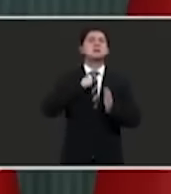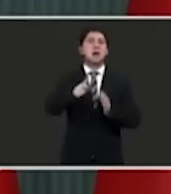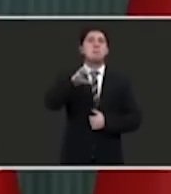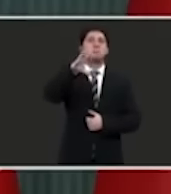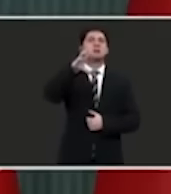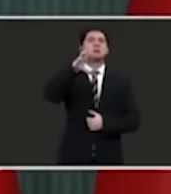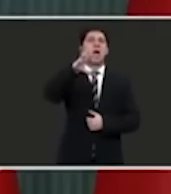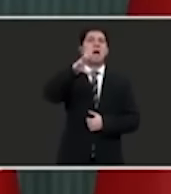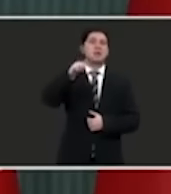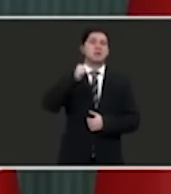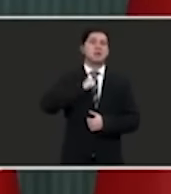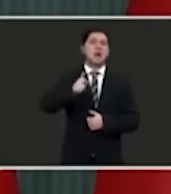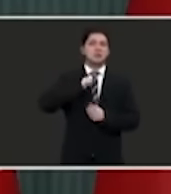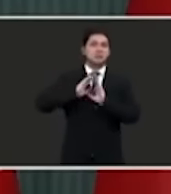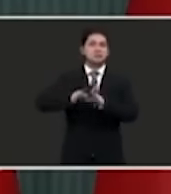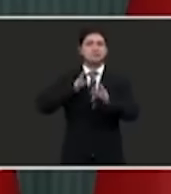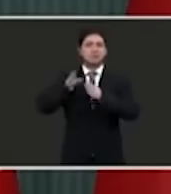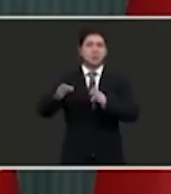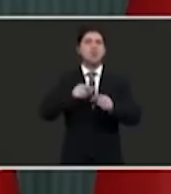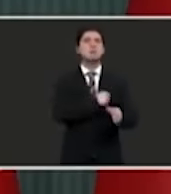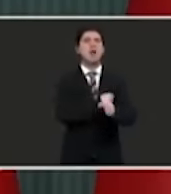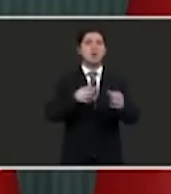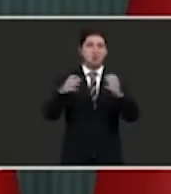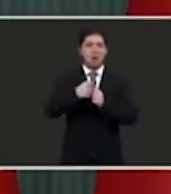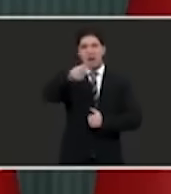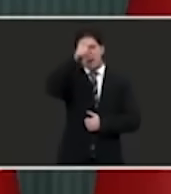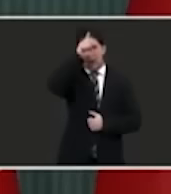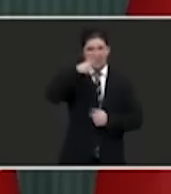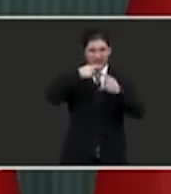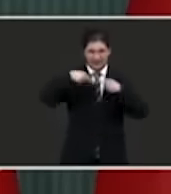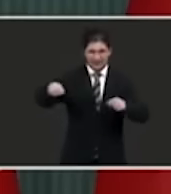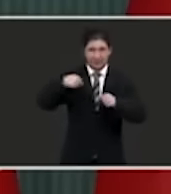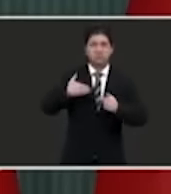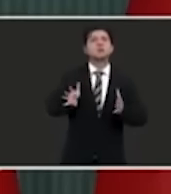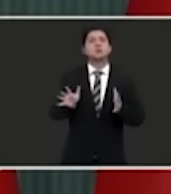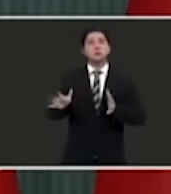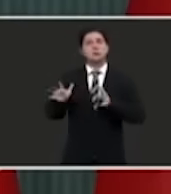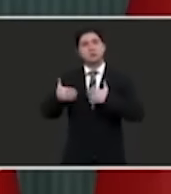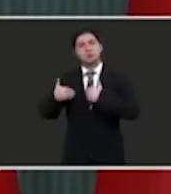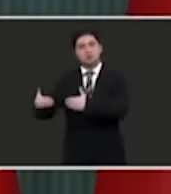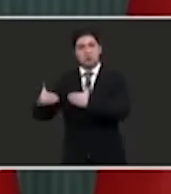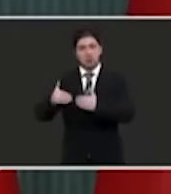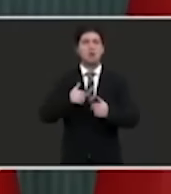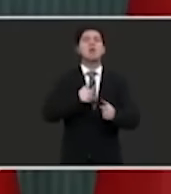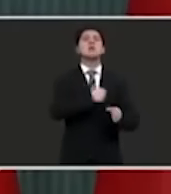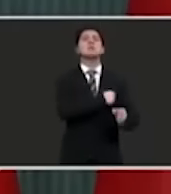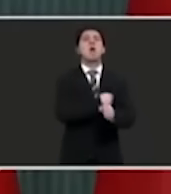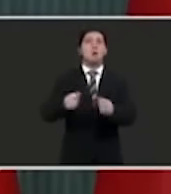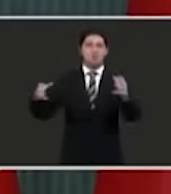harekatlarıyla bölücü örgütü Irak sınırımızdan uzaklaştırdık. Bölücü terör